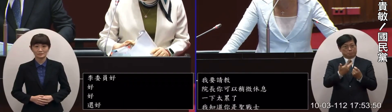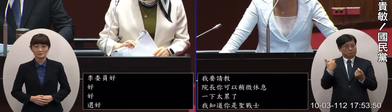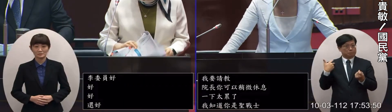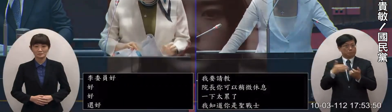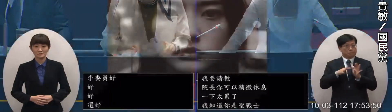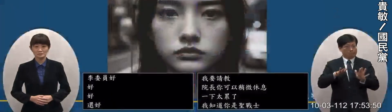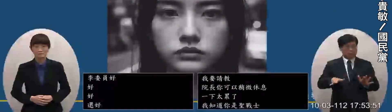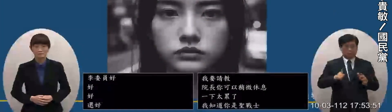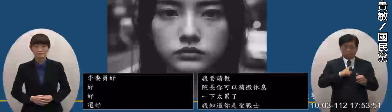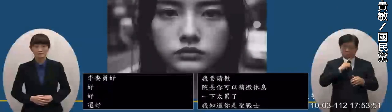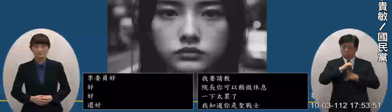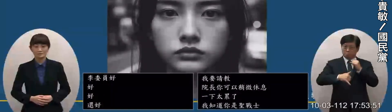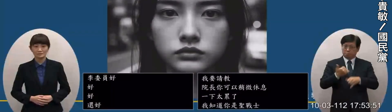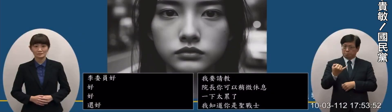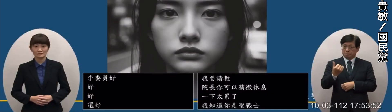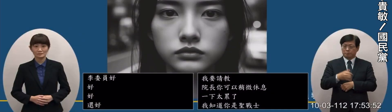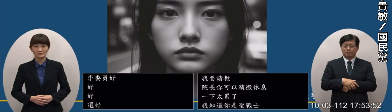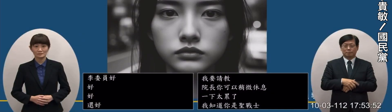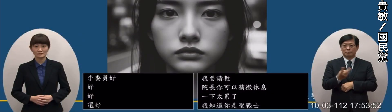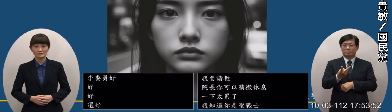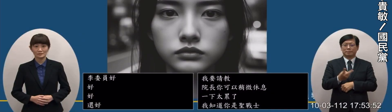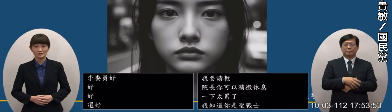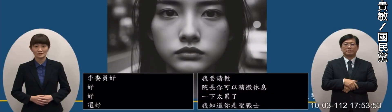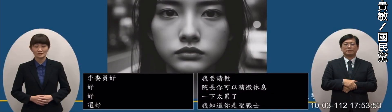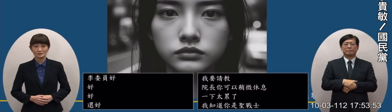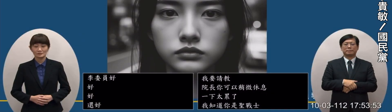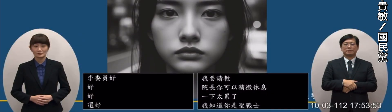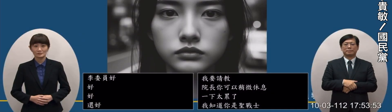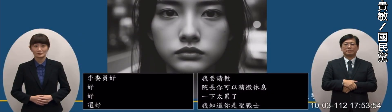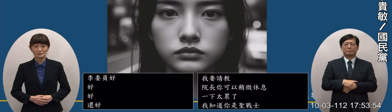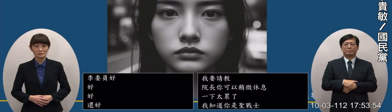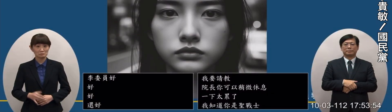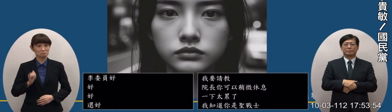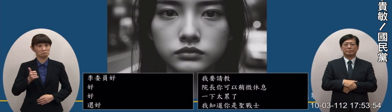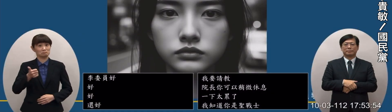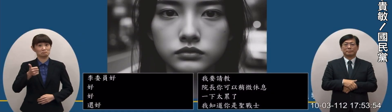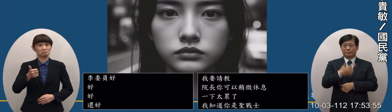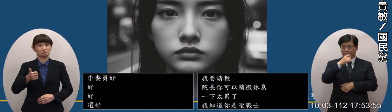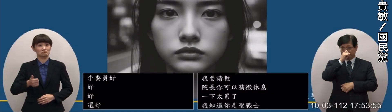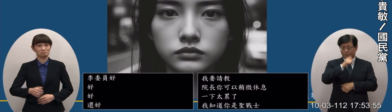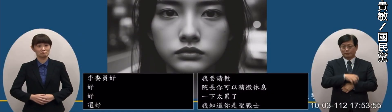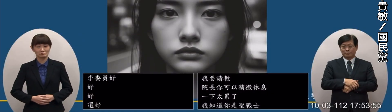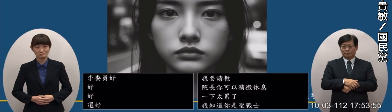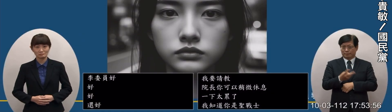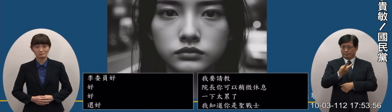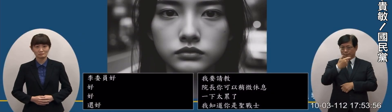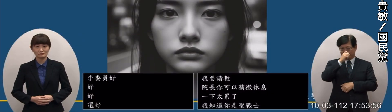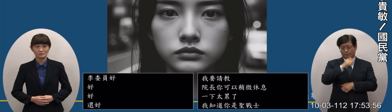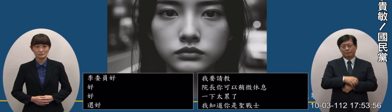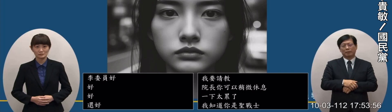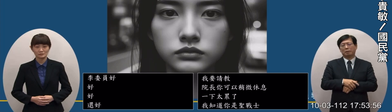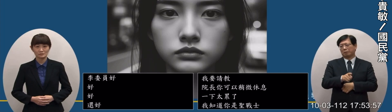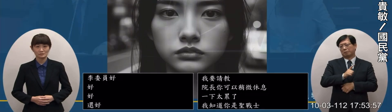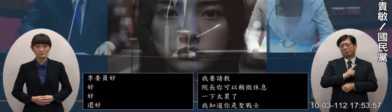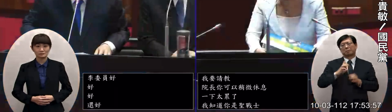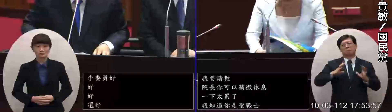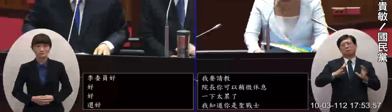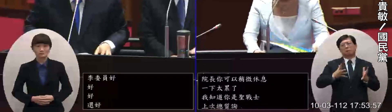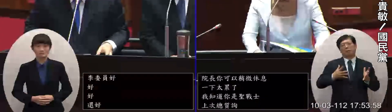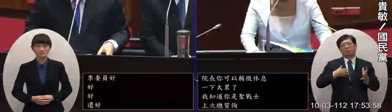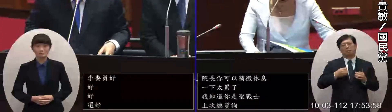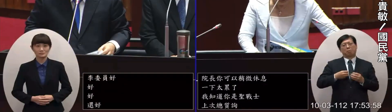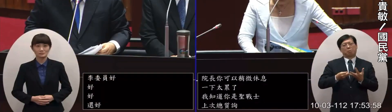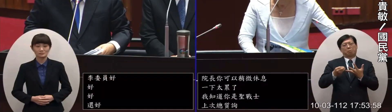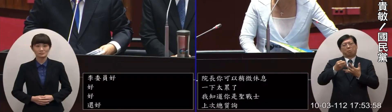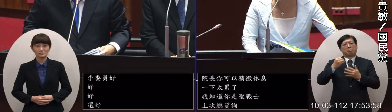年，你们过得好吗？两位？ 很好。 很好，是两位很好，对，因为你们的官越